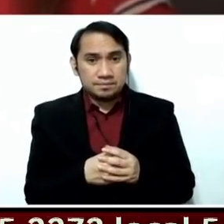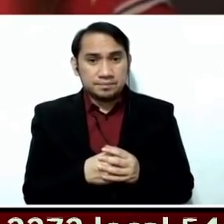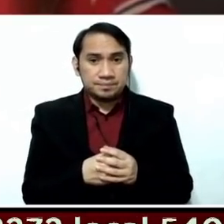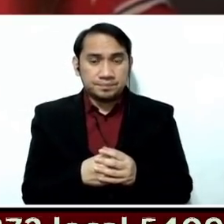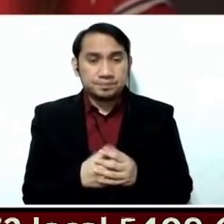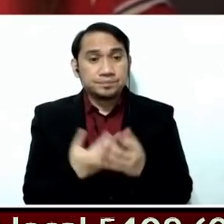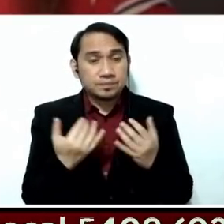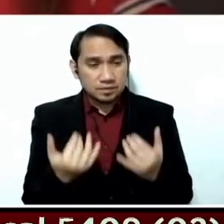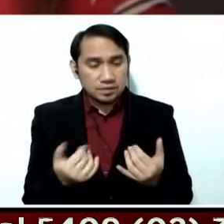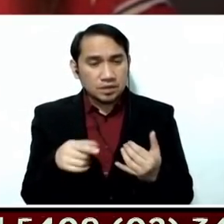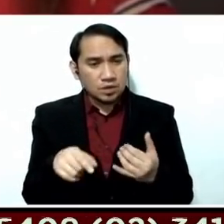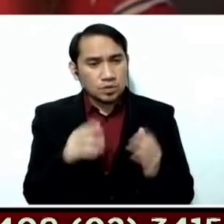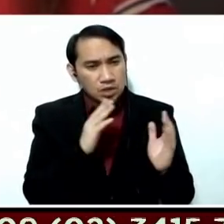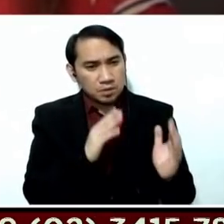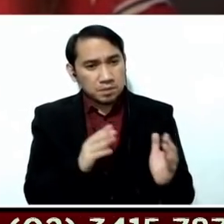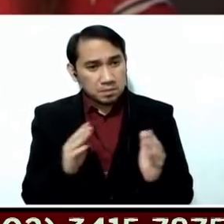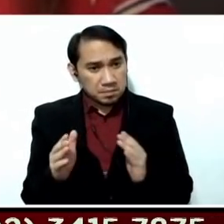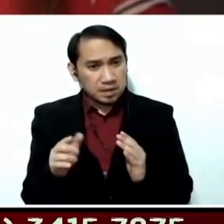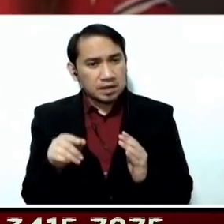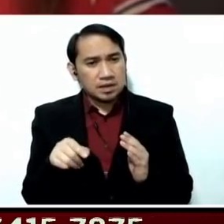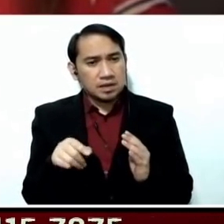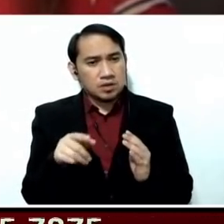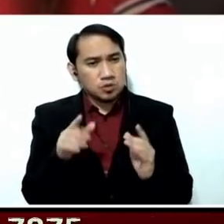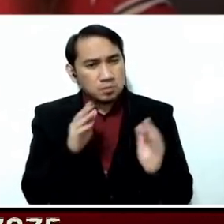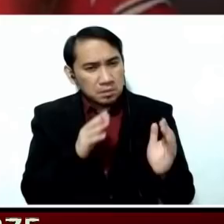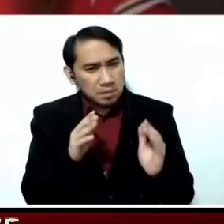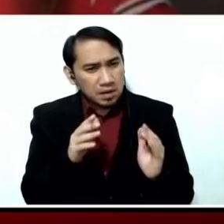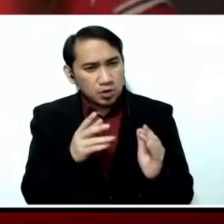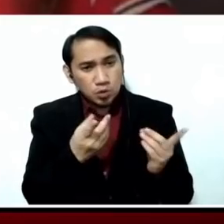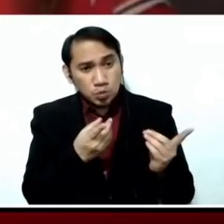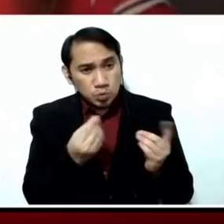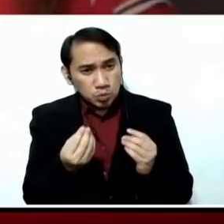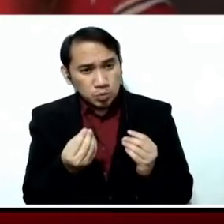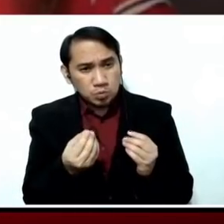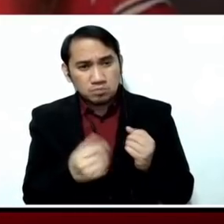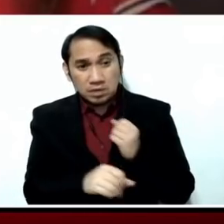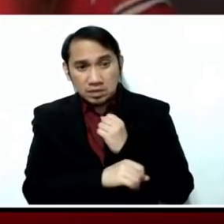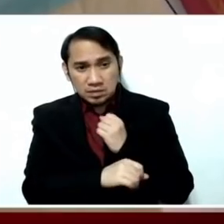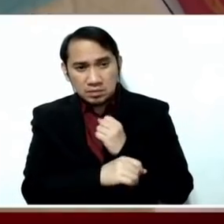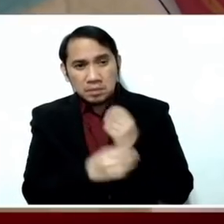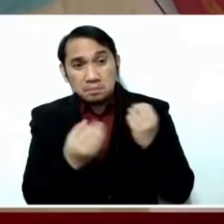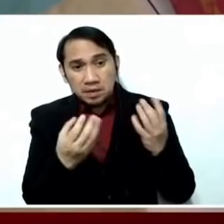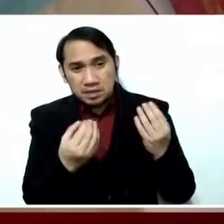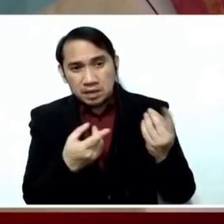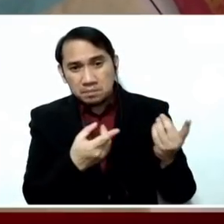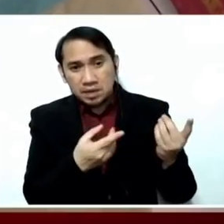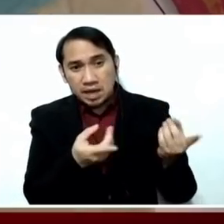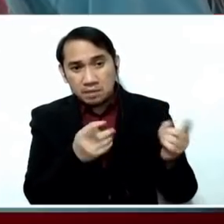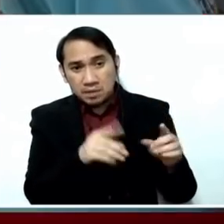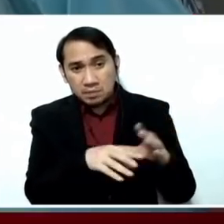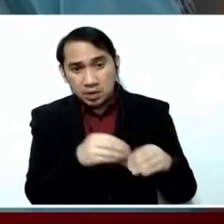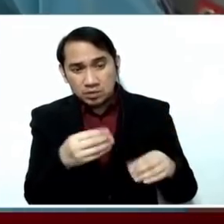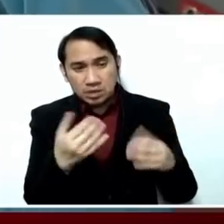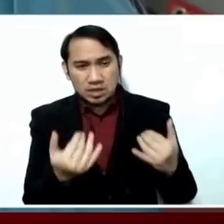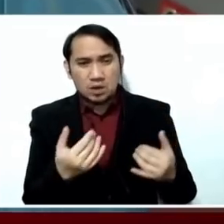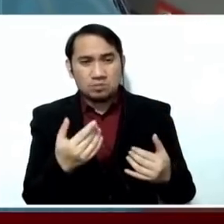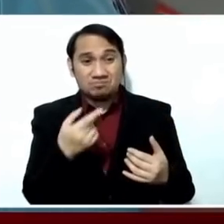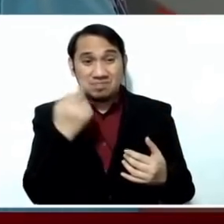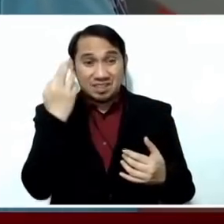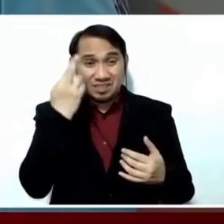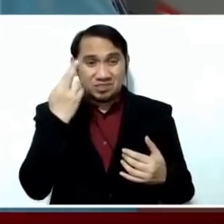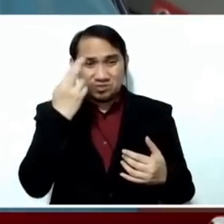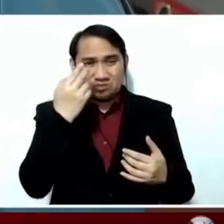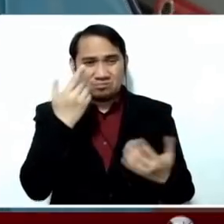mga nagbabalak na gumawa ng hindi maganda, talagang mas marami silang nabibiktima sa labas. Gutom at kahirapan ng buhay umano